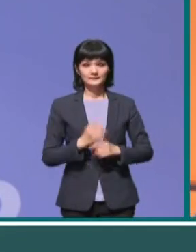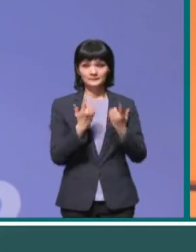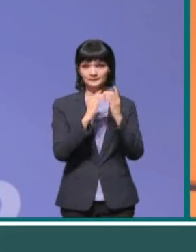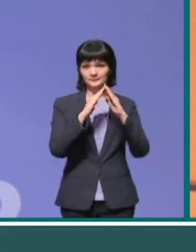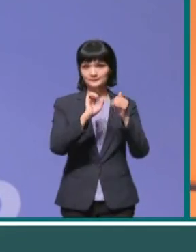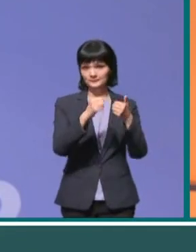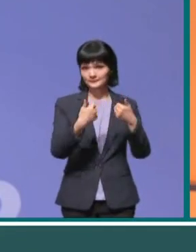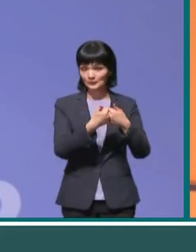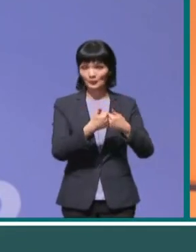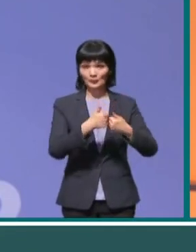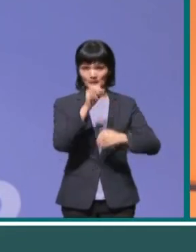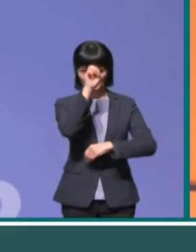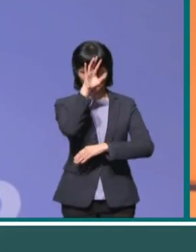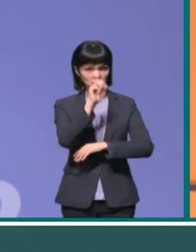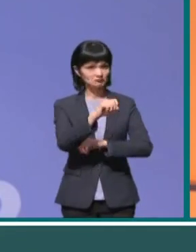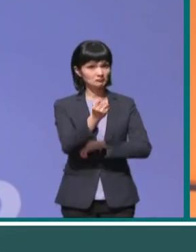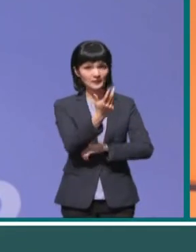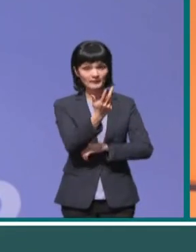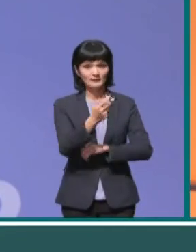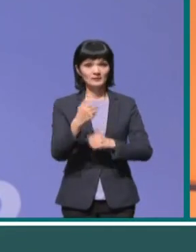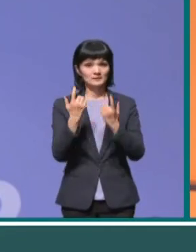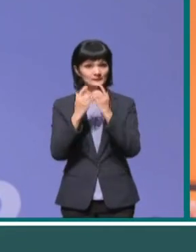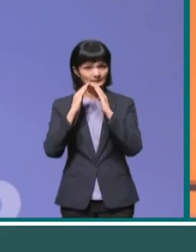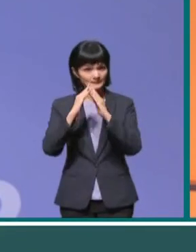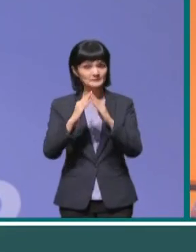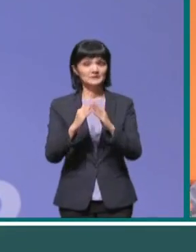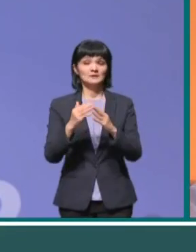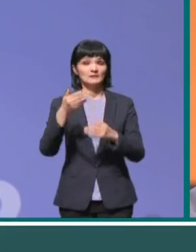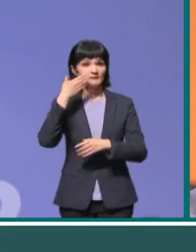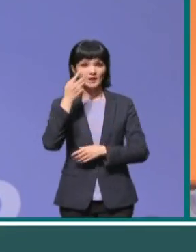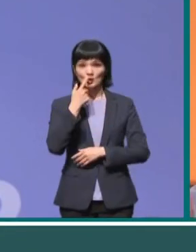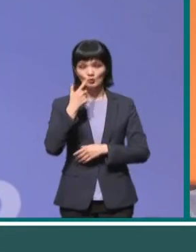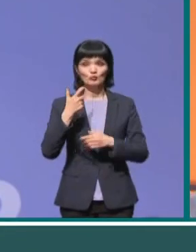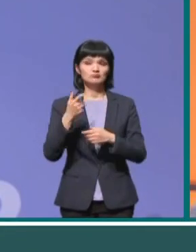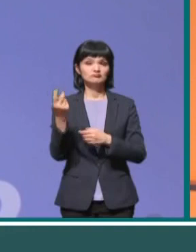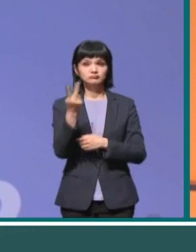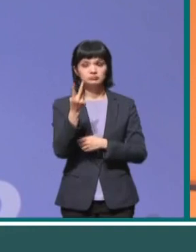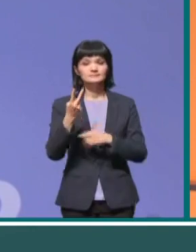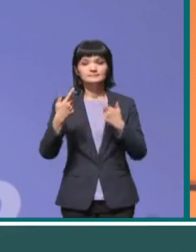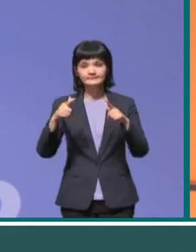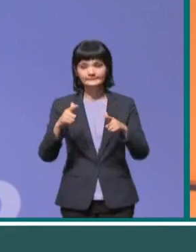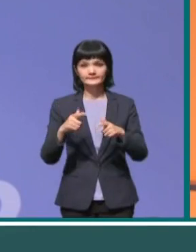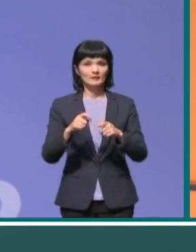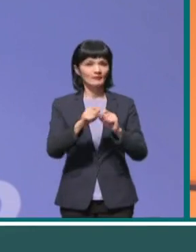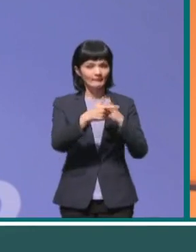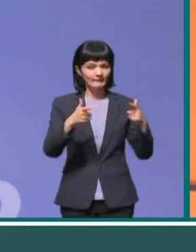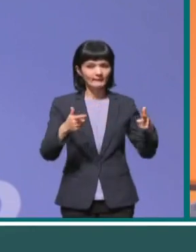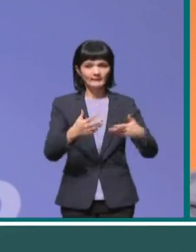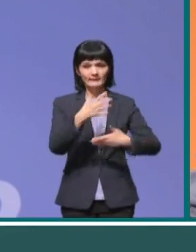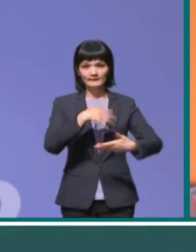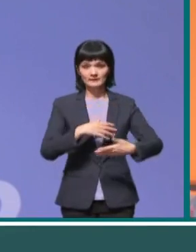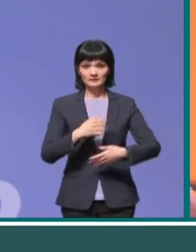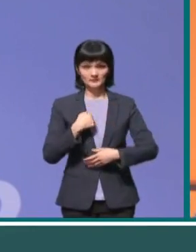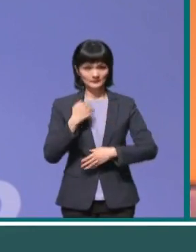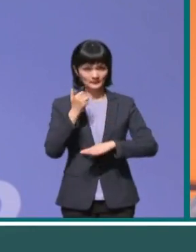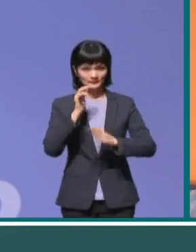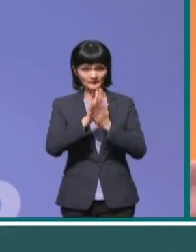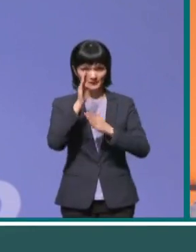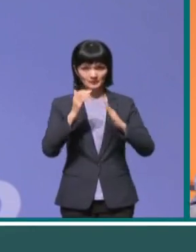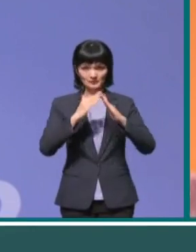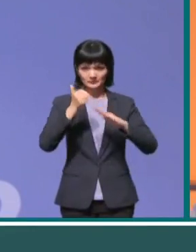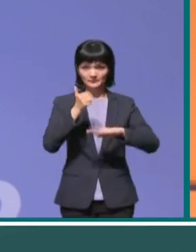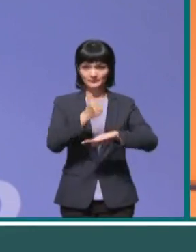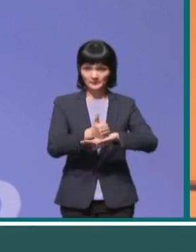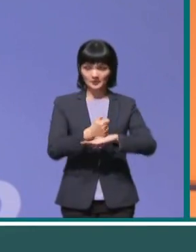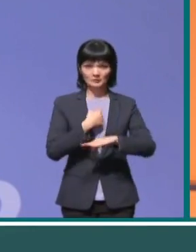的技术不错，这是事实哦。其实他前面八分钟啊，一开始申论的时候，头五分钟是表现的还蛮好、蛮平稳的，都在讲一些愿景啊，基隆河左